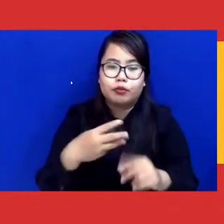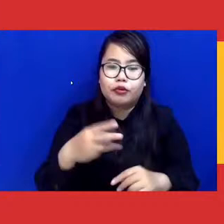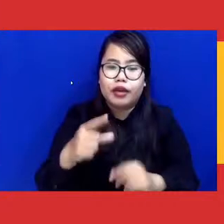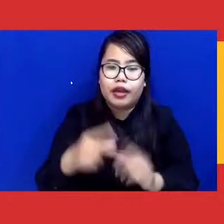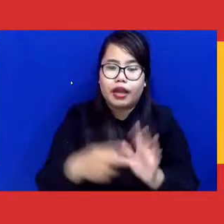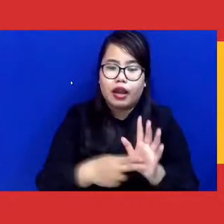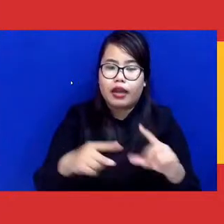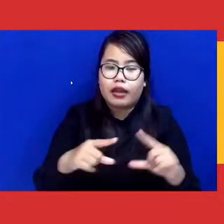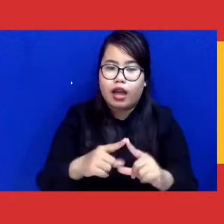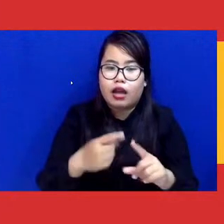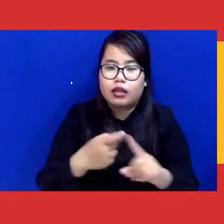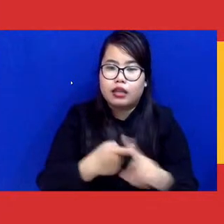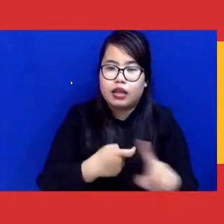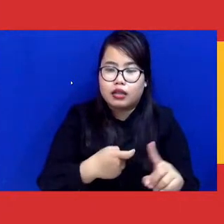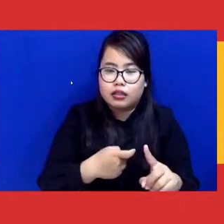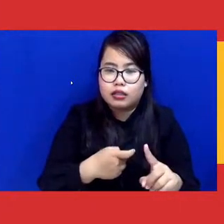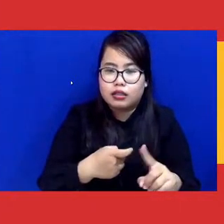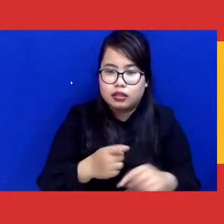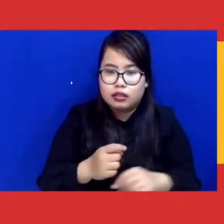dari